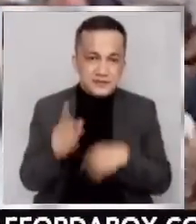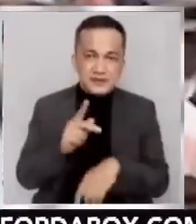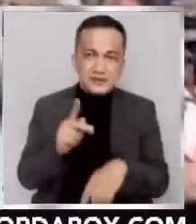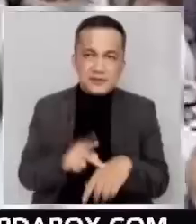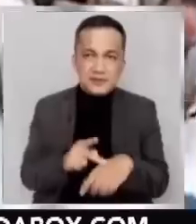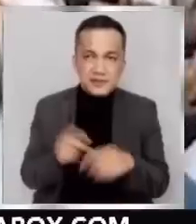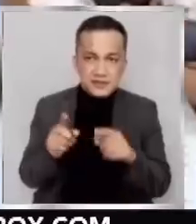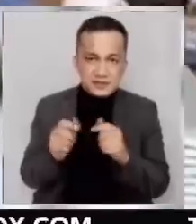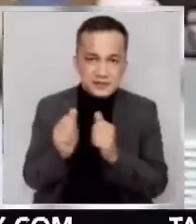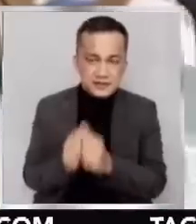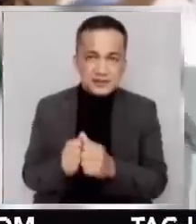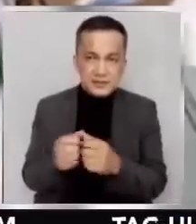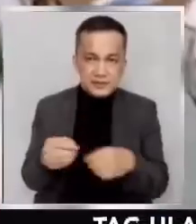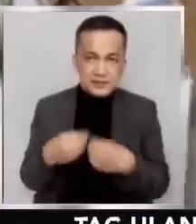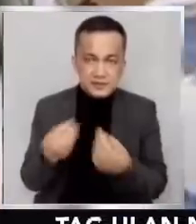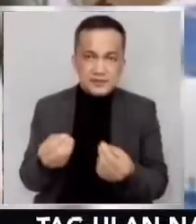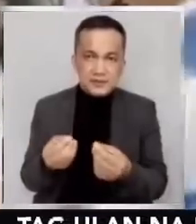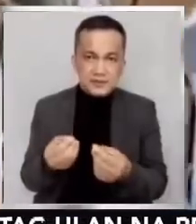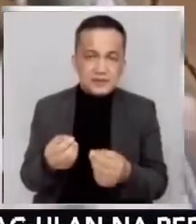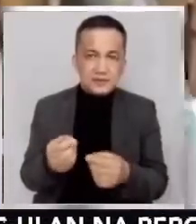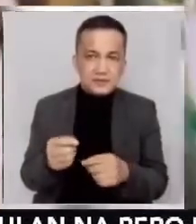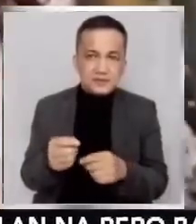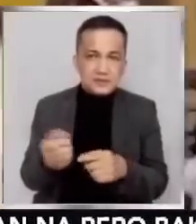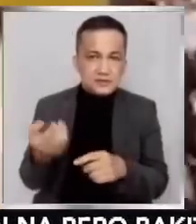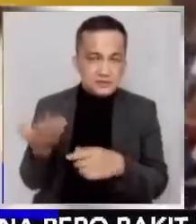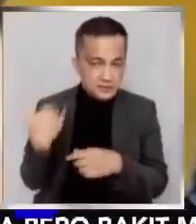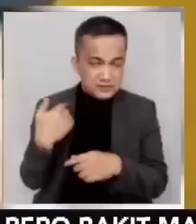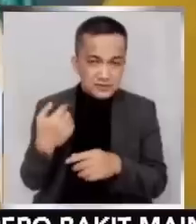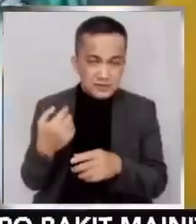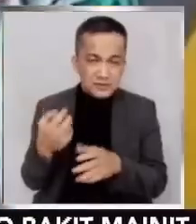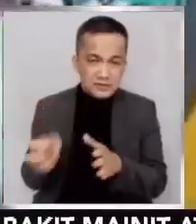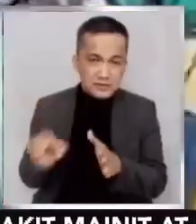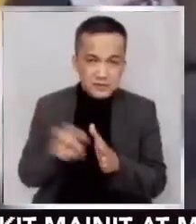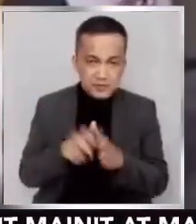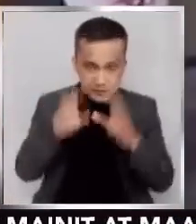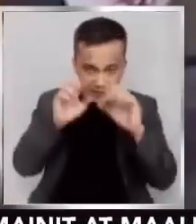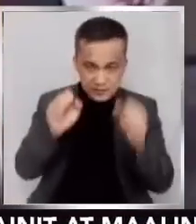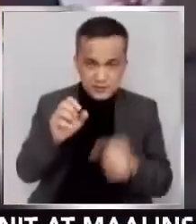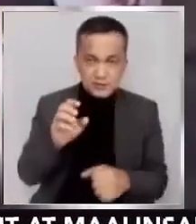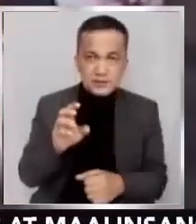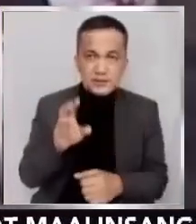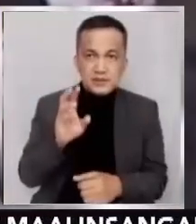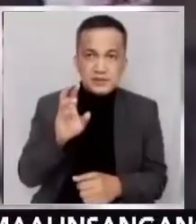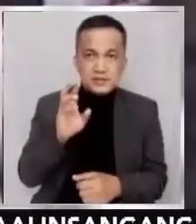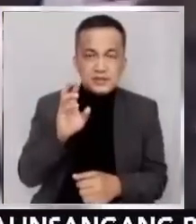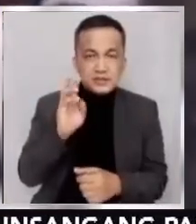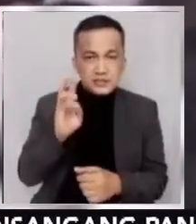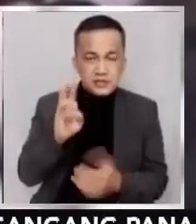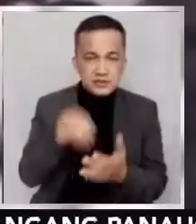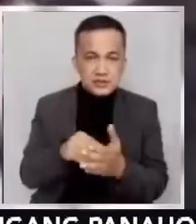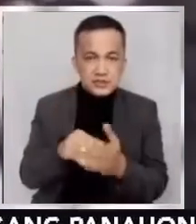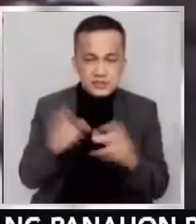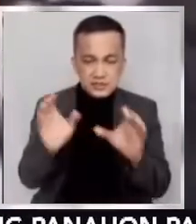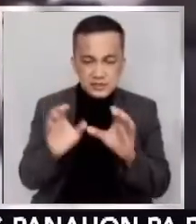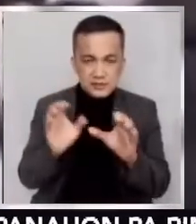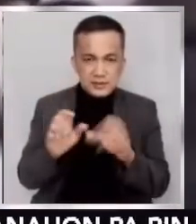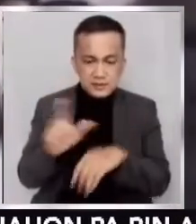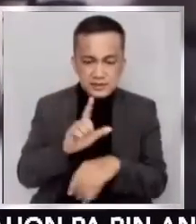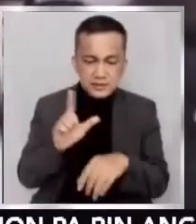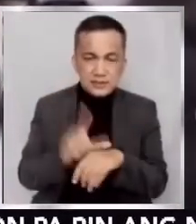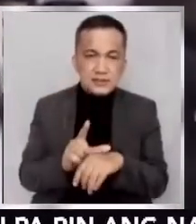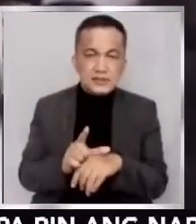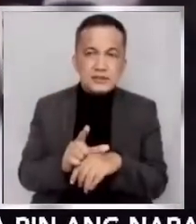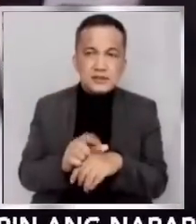mga binigyan mula nang maupo ang Pangulo, mahigit 60,000 titulo ang ipinamahagi na sa halos